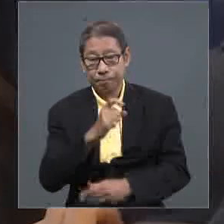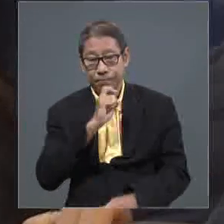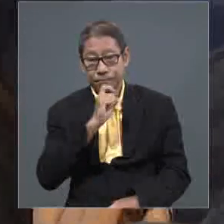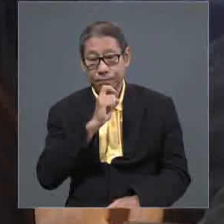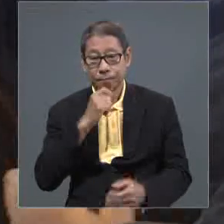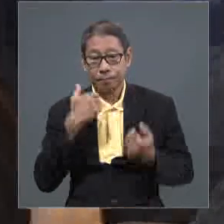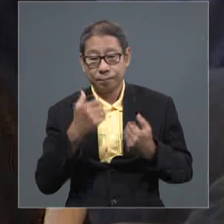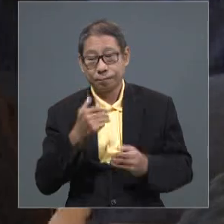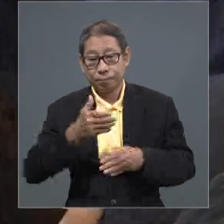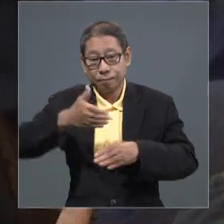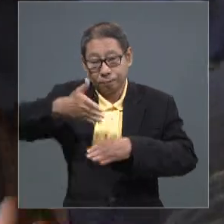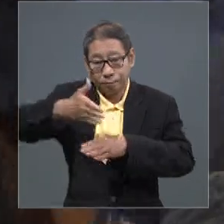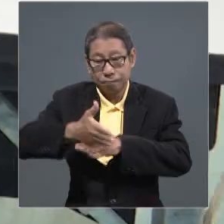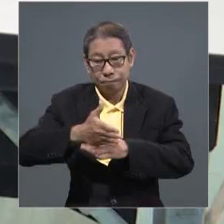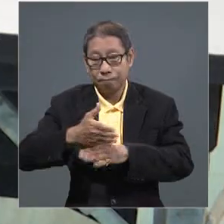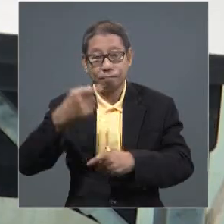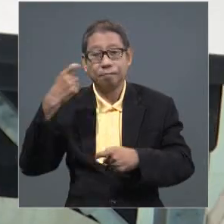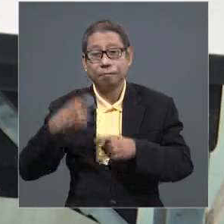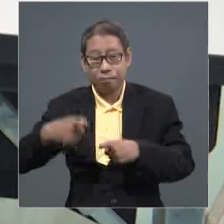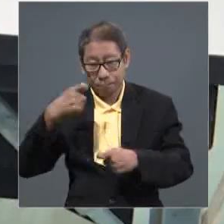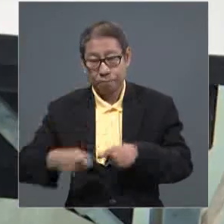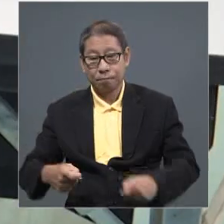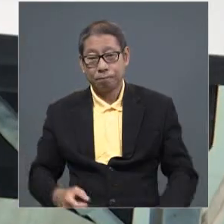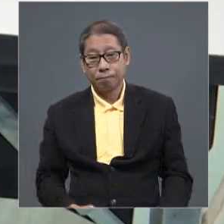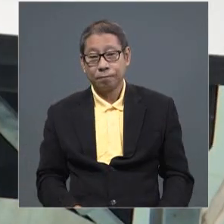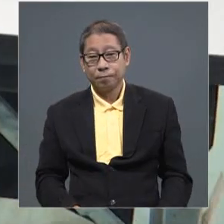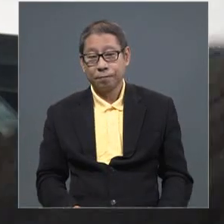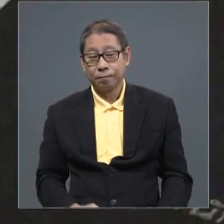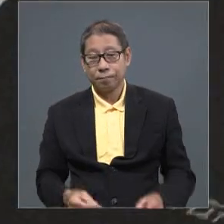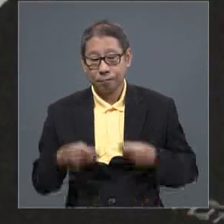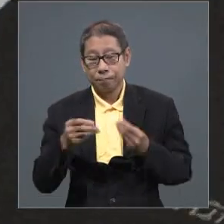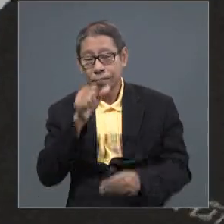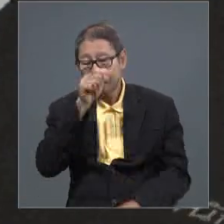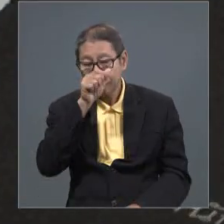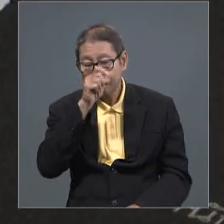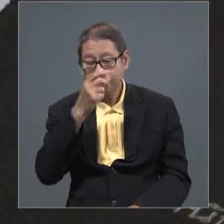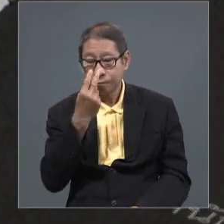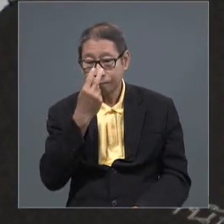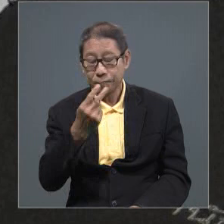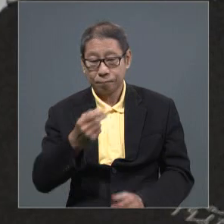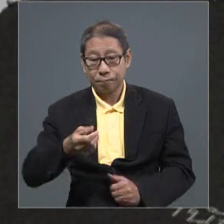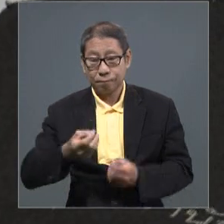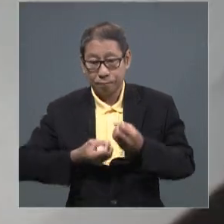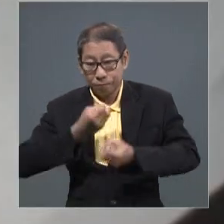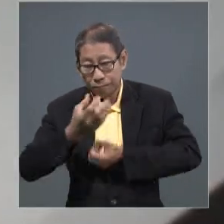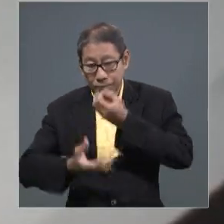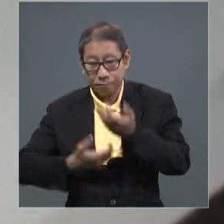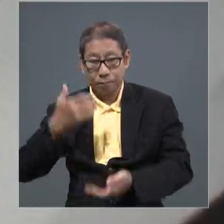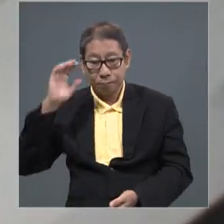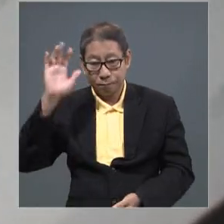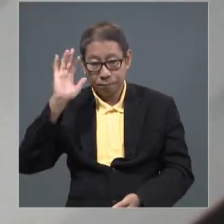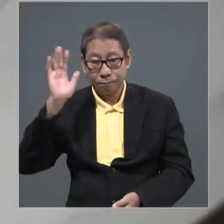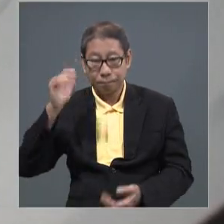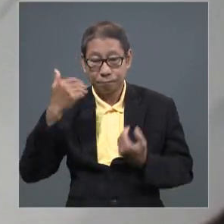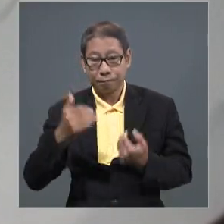ม่สามารถที่จะตัดเข้าได้อย่างง่ายดายนะคะก็ให้สื่อมาทดสอบเพราะว่าแหมก็มีการนำเสนอกันไปในสื่อโซเชียลมีเดียหลายค